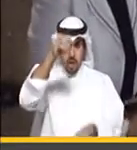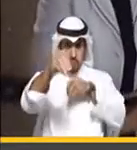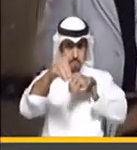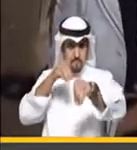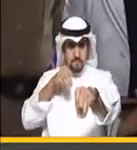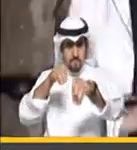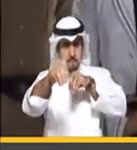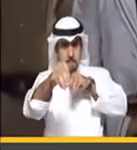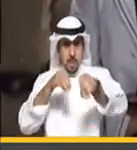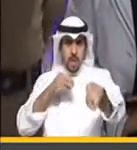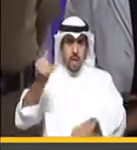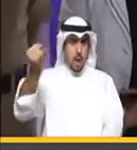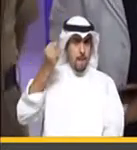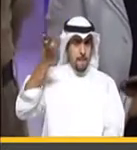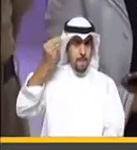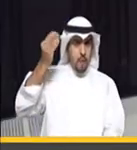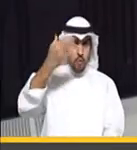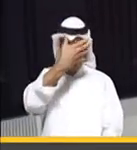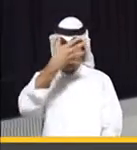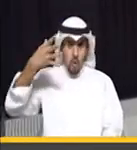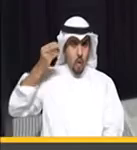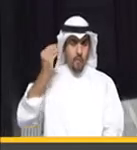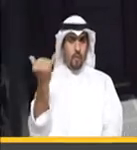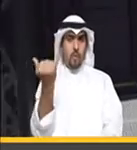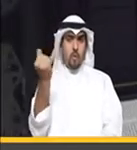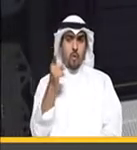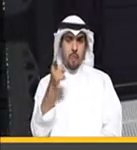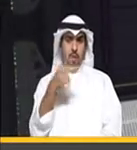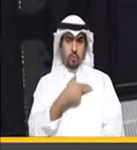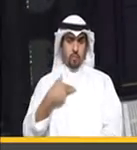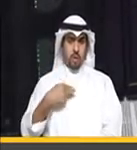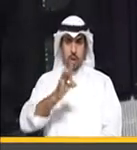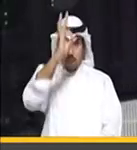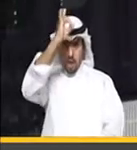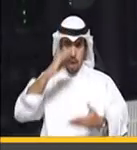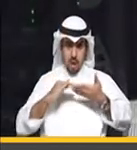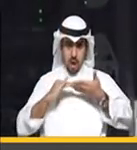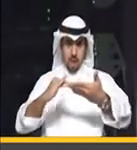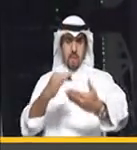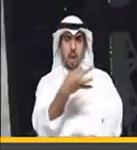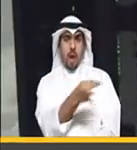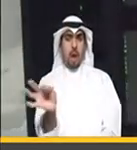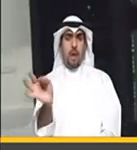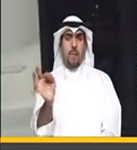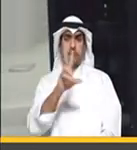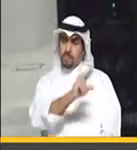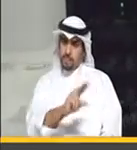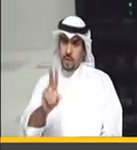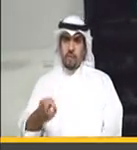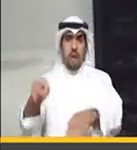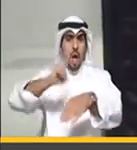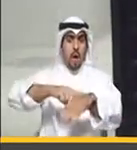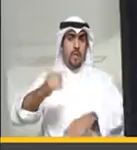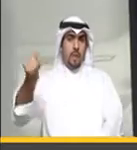البيانات وتخزين المعلومات الهامة ذات الطابع الأمني والخدمي، وأيضا المعلومات الأخرى